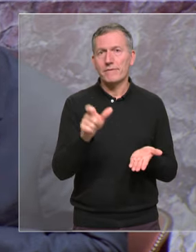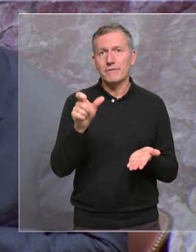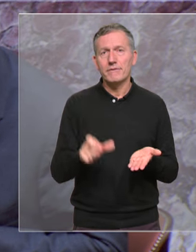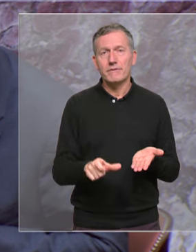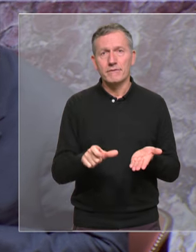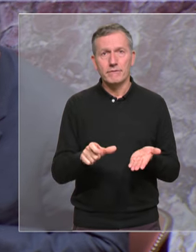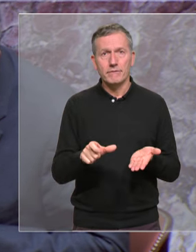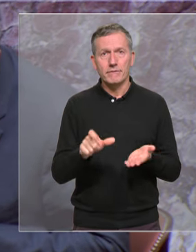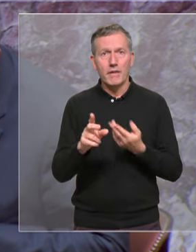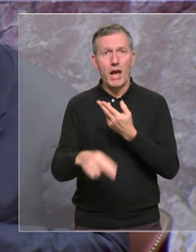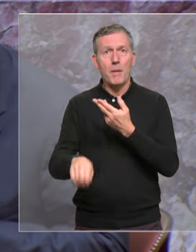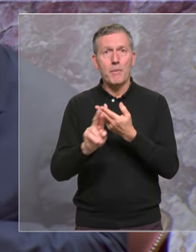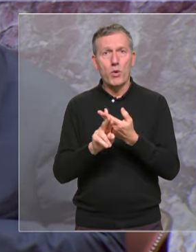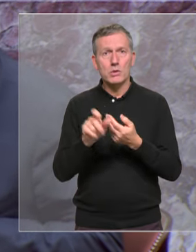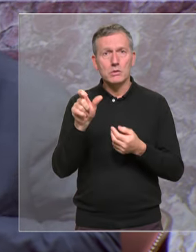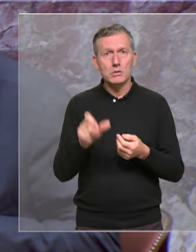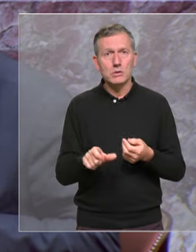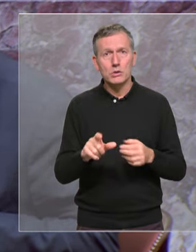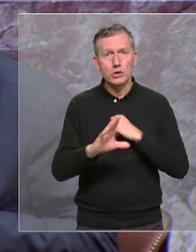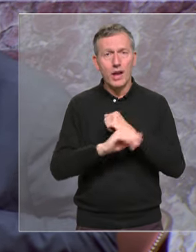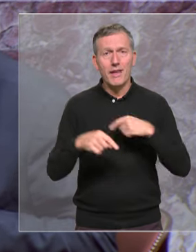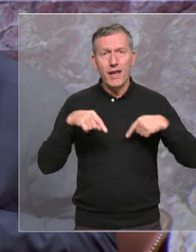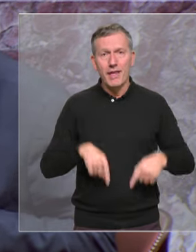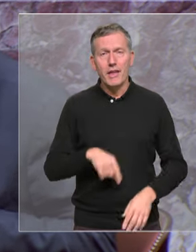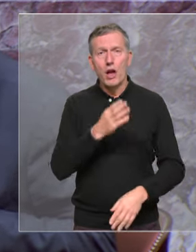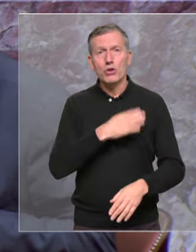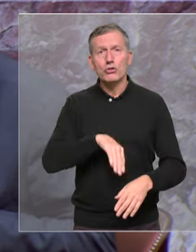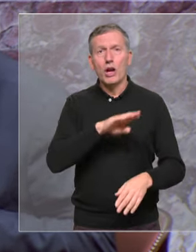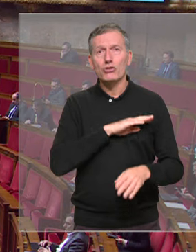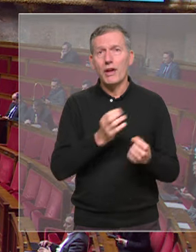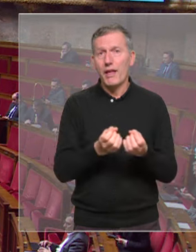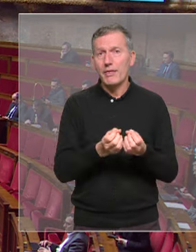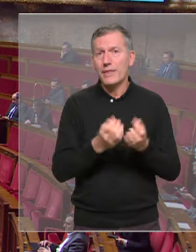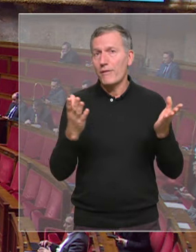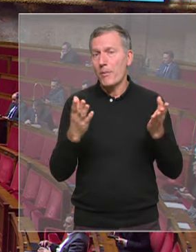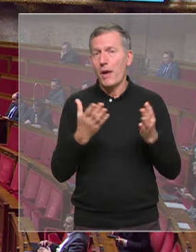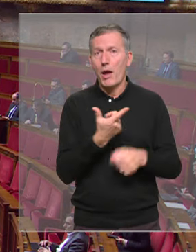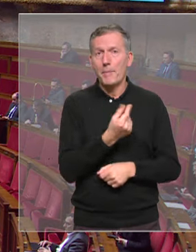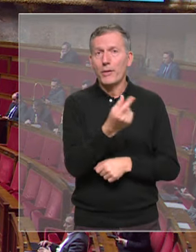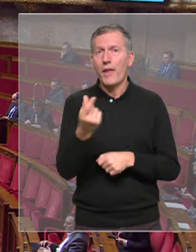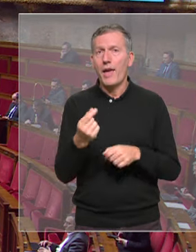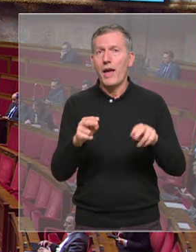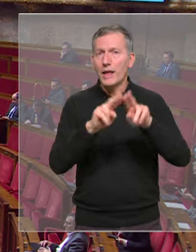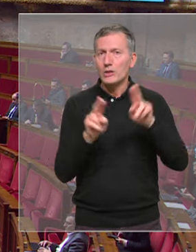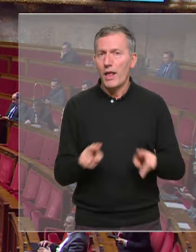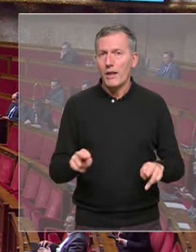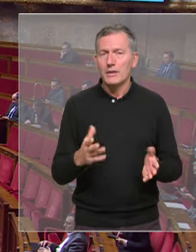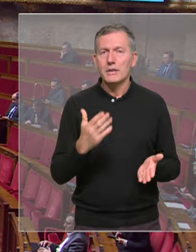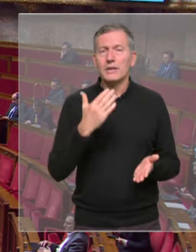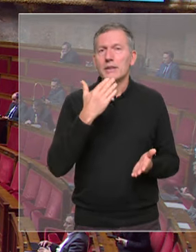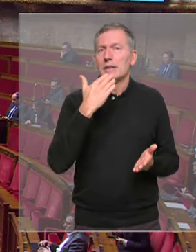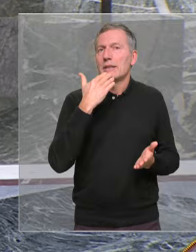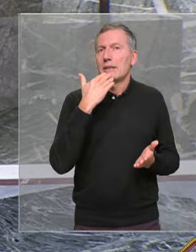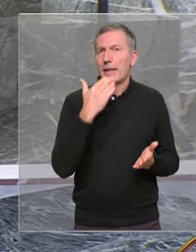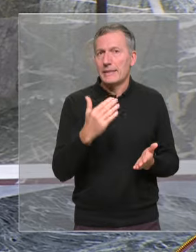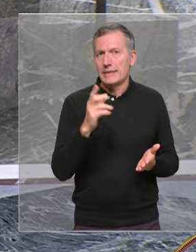Chrysoula Zakharopoulou, secrétaire d'État chargée du développement et des partenariats internationaux. Merci, Madame la Présidente.